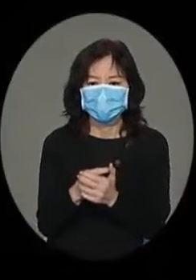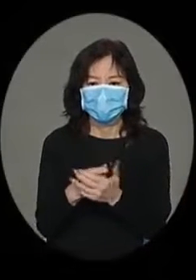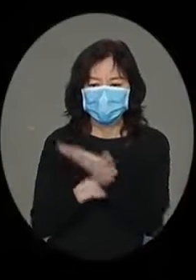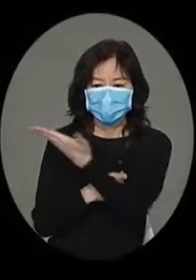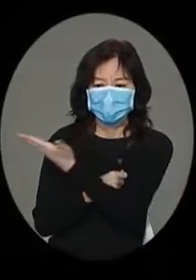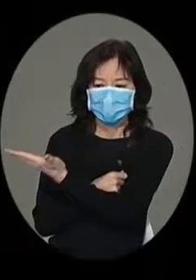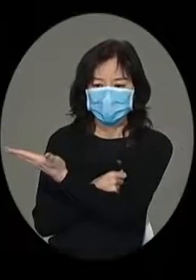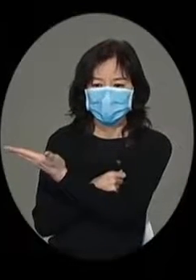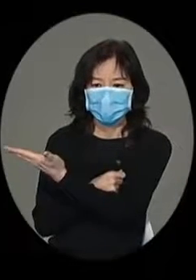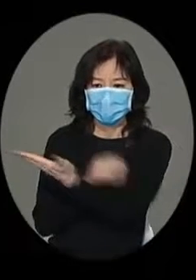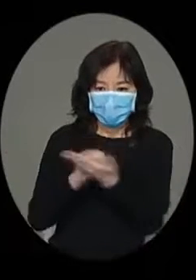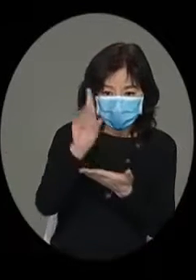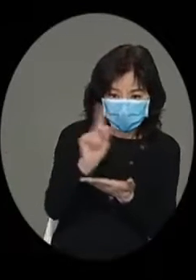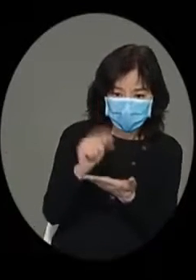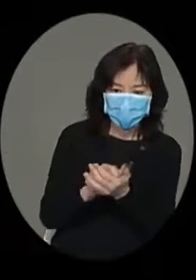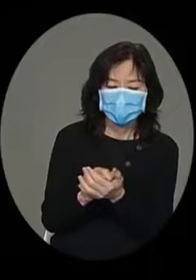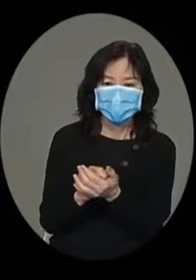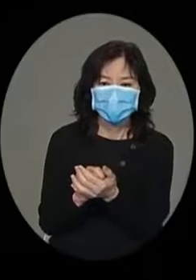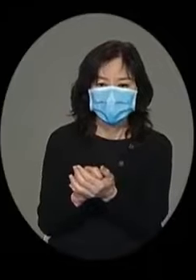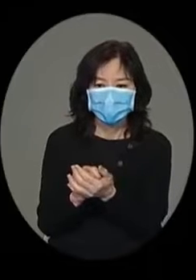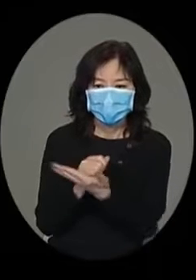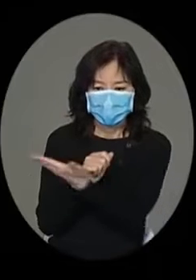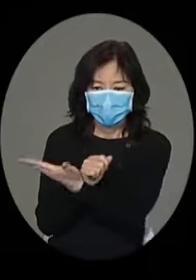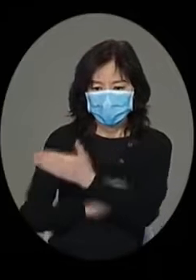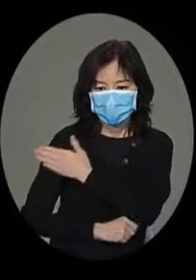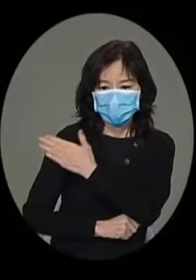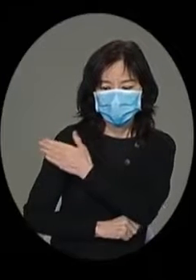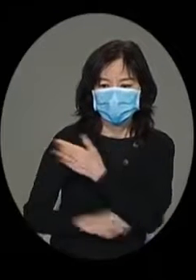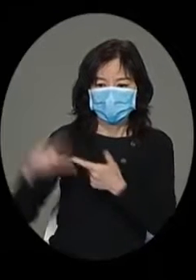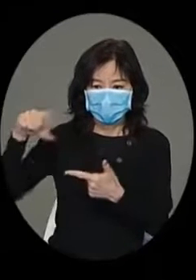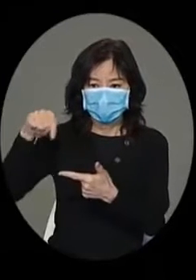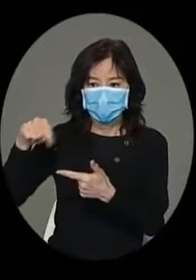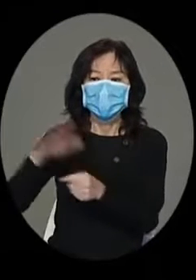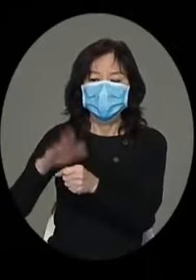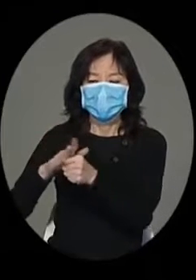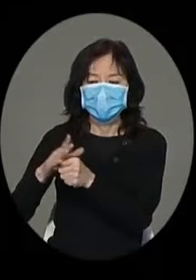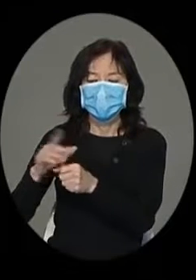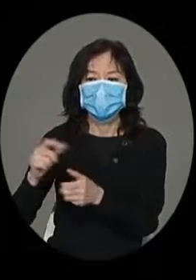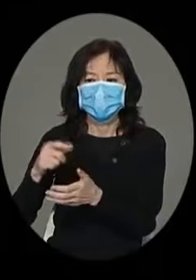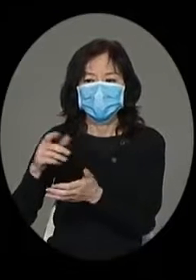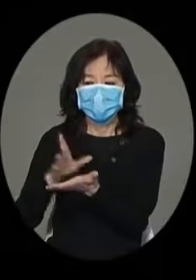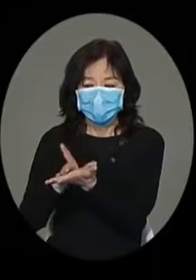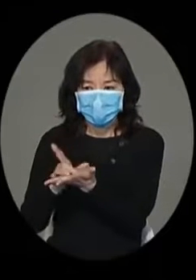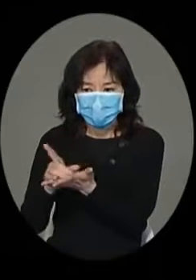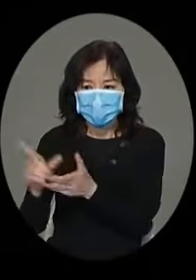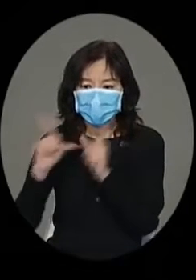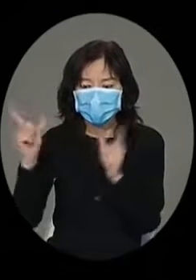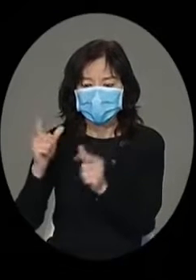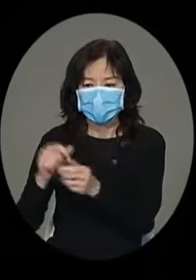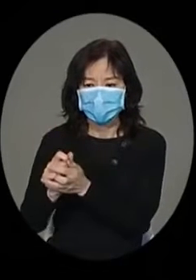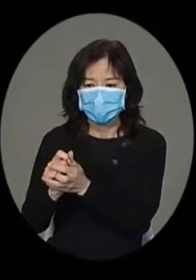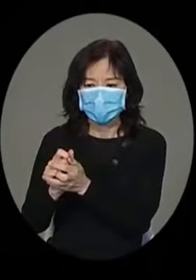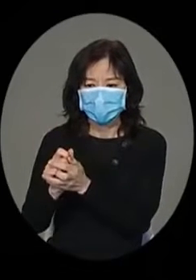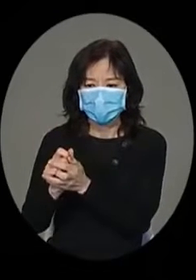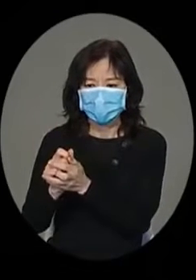看回趙立堅的貼文附上的圖，右手邊就是日本浮世繪大師葛飾北齋的《富